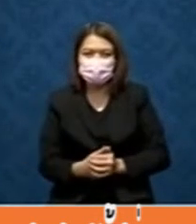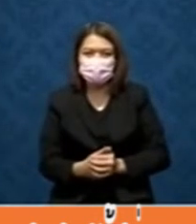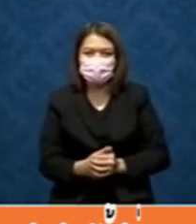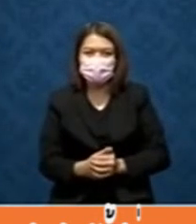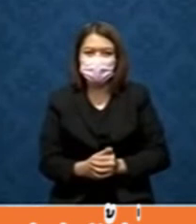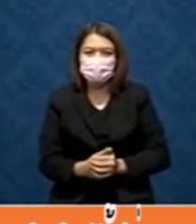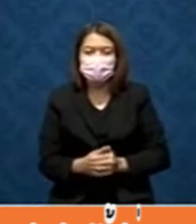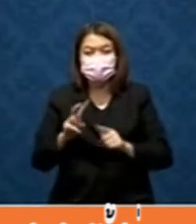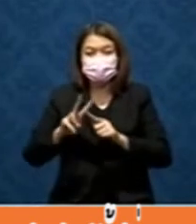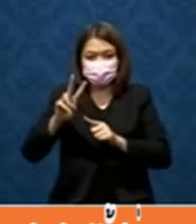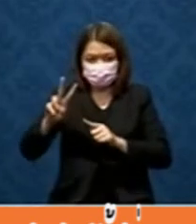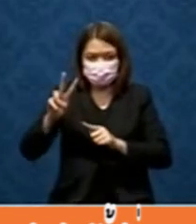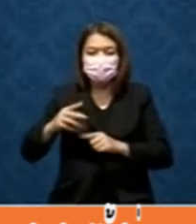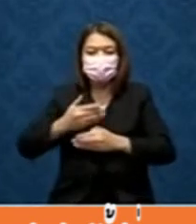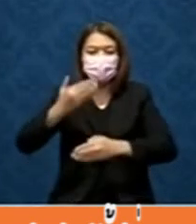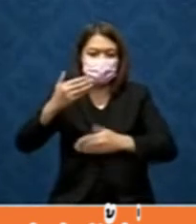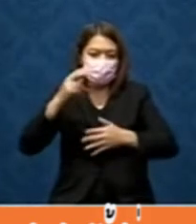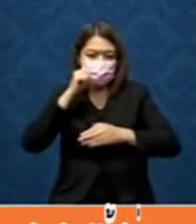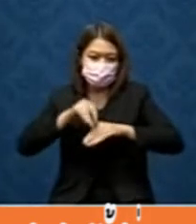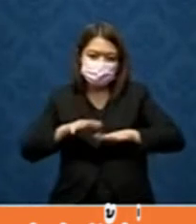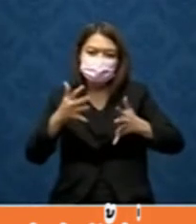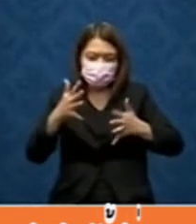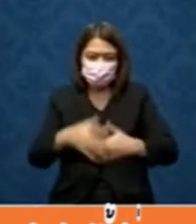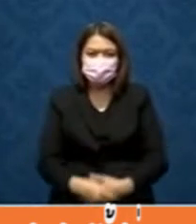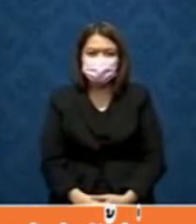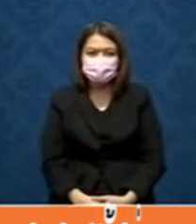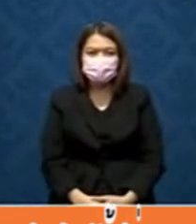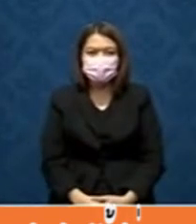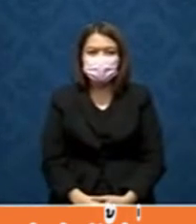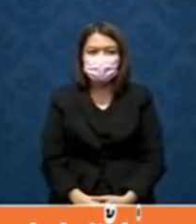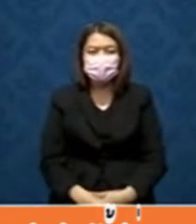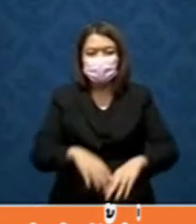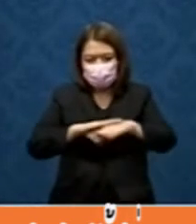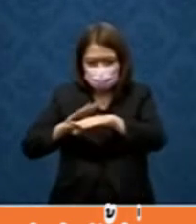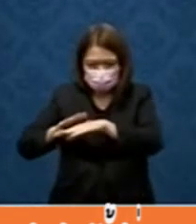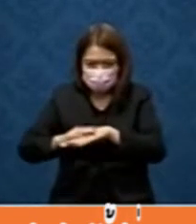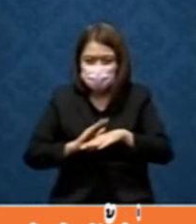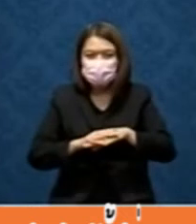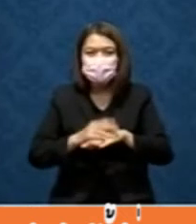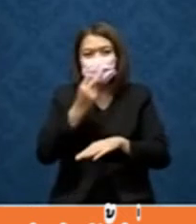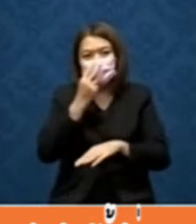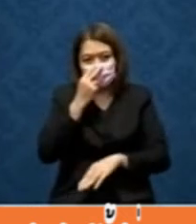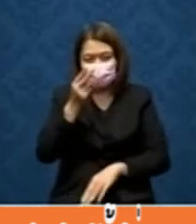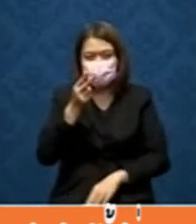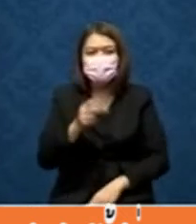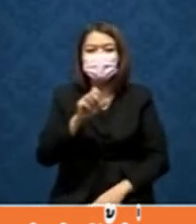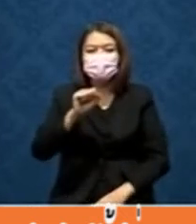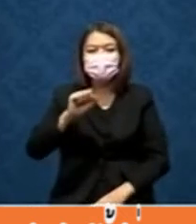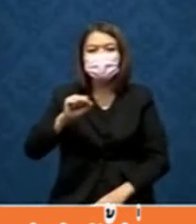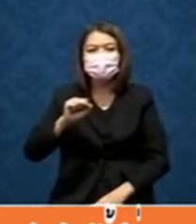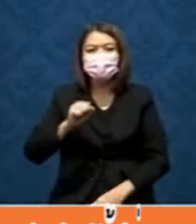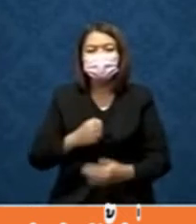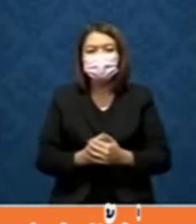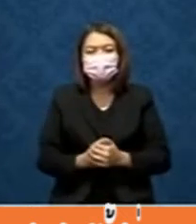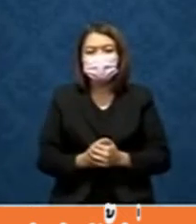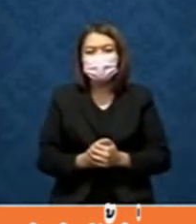้ำยทวงขามนั่เป็นประเด็ที่ 2 ครับปเดที่ 3 ครั เป็เรื่ของการประกาศภัพิบัติเต็นภาพไครั ส